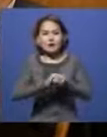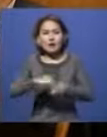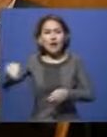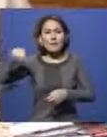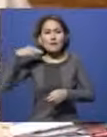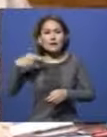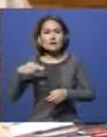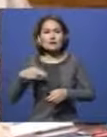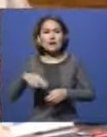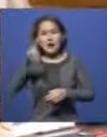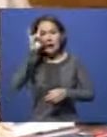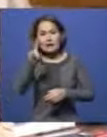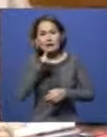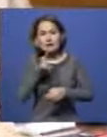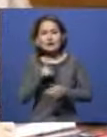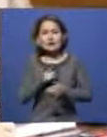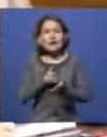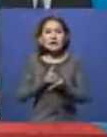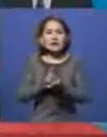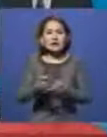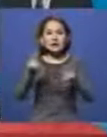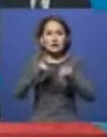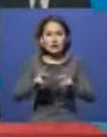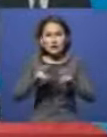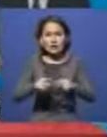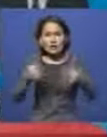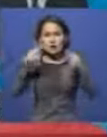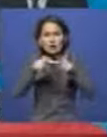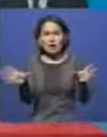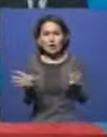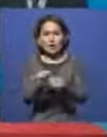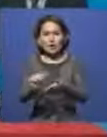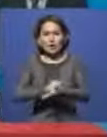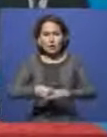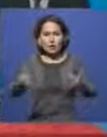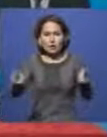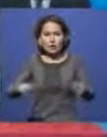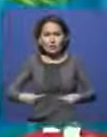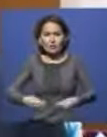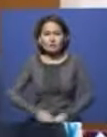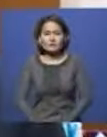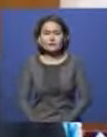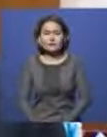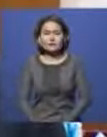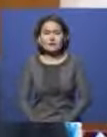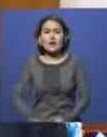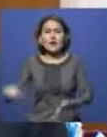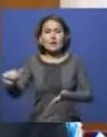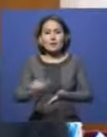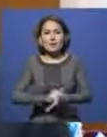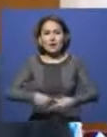жанындағы Қазақстандық стратегиялық зерттеулер институты өзара ынтымақтастық туралы меморандумға қол қойды. Меморандумнан басқа